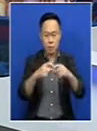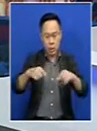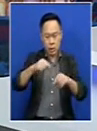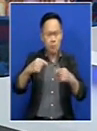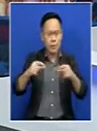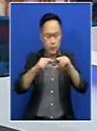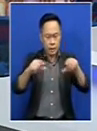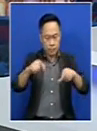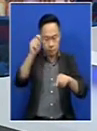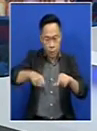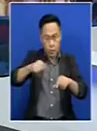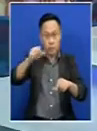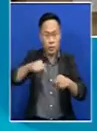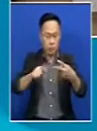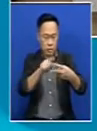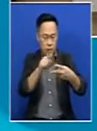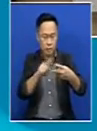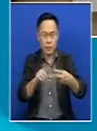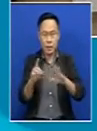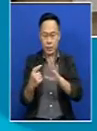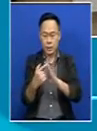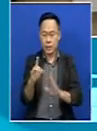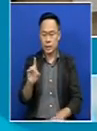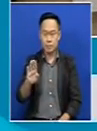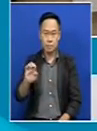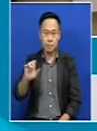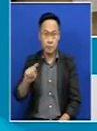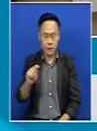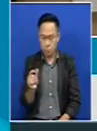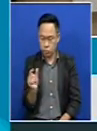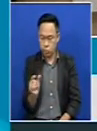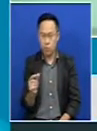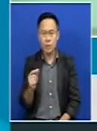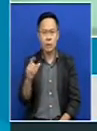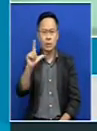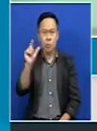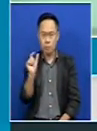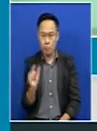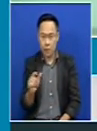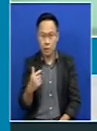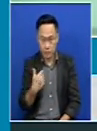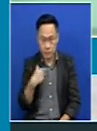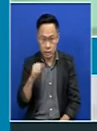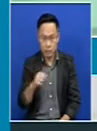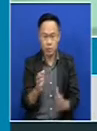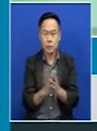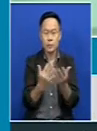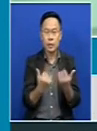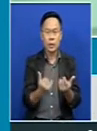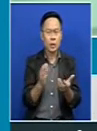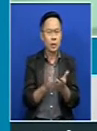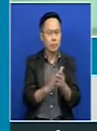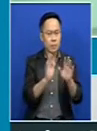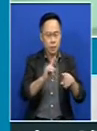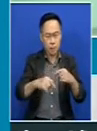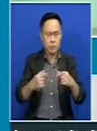ดเป็น ATM เฉยๆกับบัตรเดบิต ค่ะแล้วก็ถ้าไปดูในบัตรนะคะเราจะเห็นตัวแถบแม่เหล็กหรือบางคนอาจจะเป็นแถบชิ